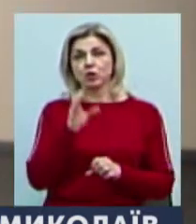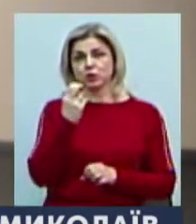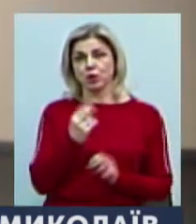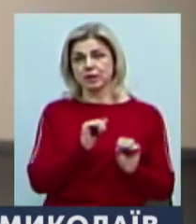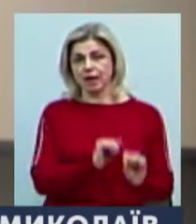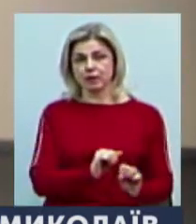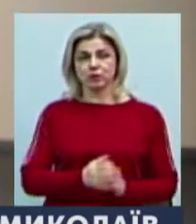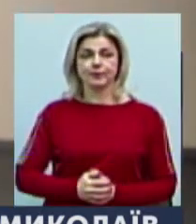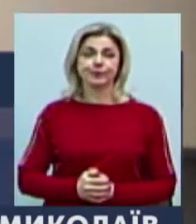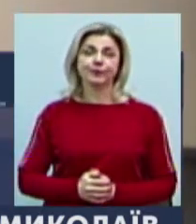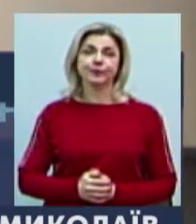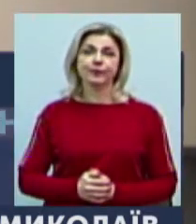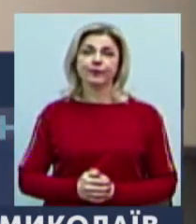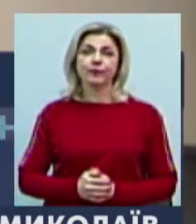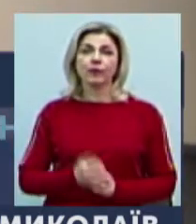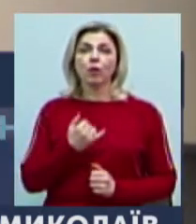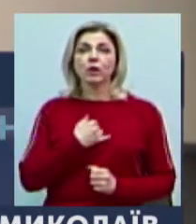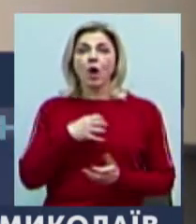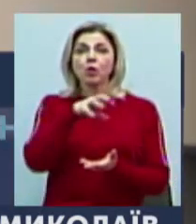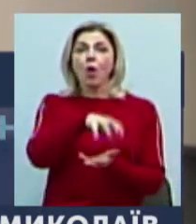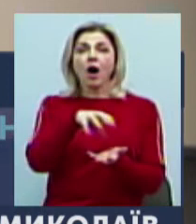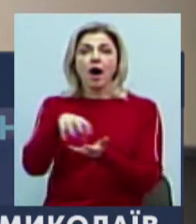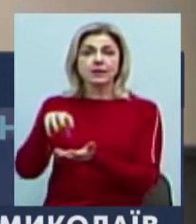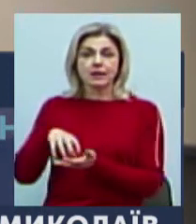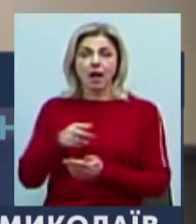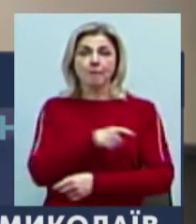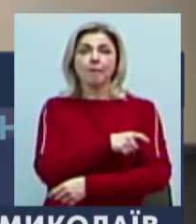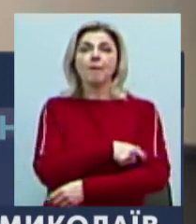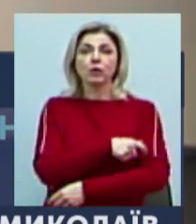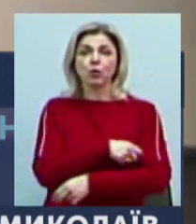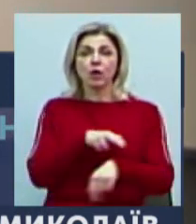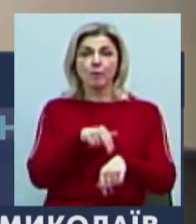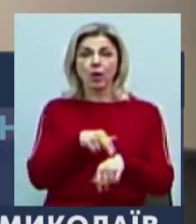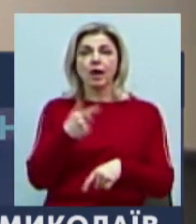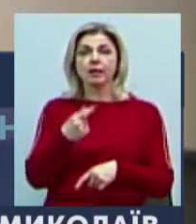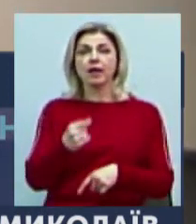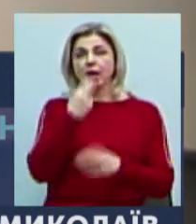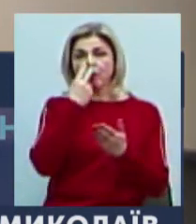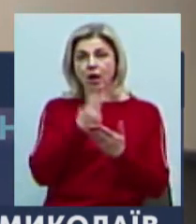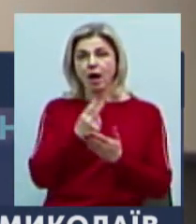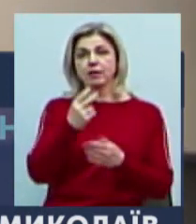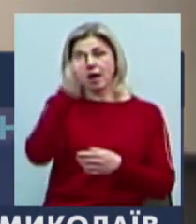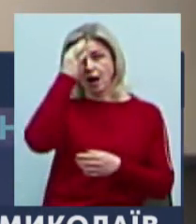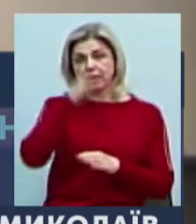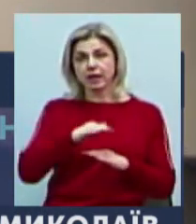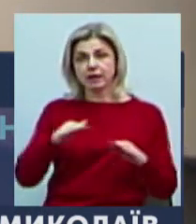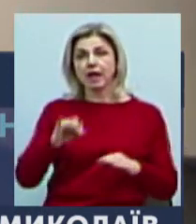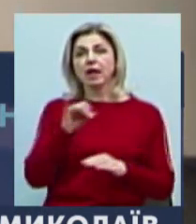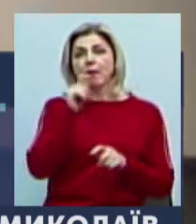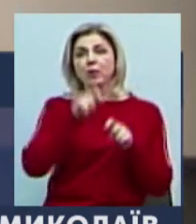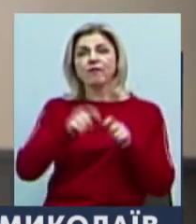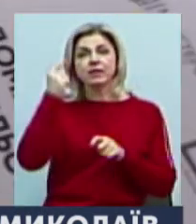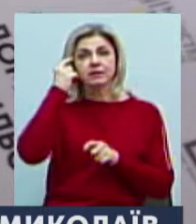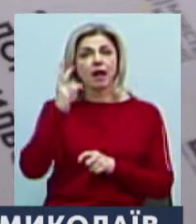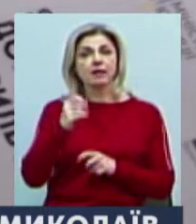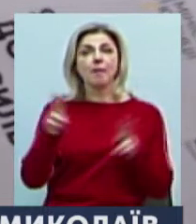різні локації. Одна з локацій – це була локація патрульної поліції, де ми нагадували дітям і перевіряли їхні знання на правила дорожнього